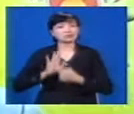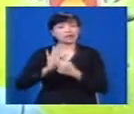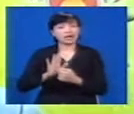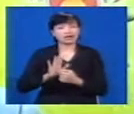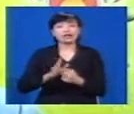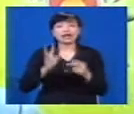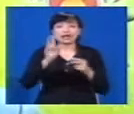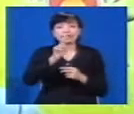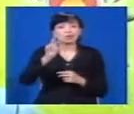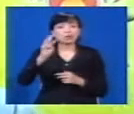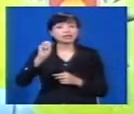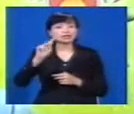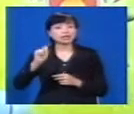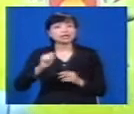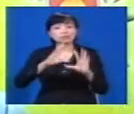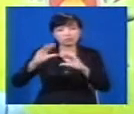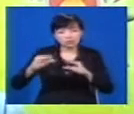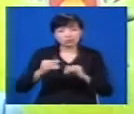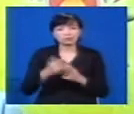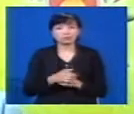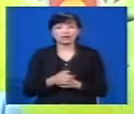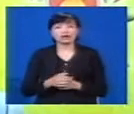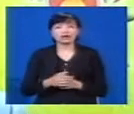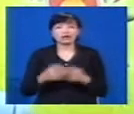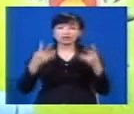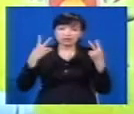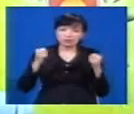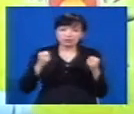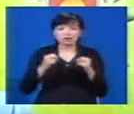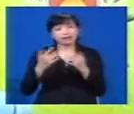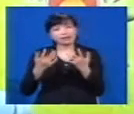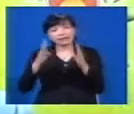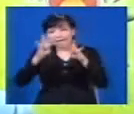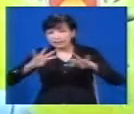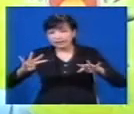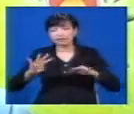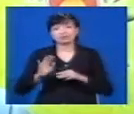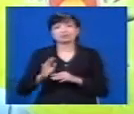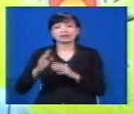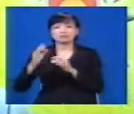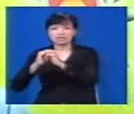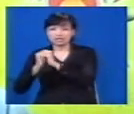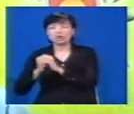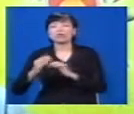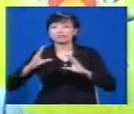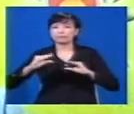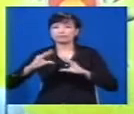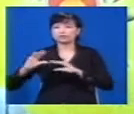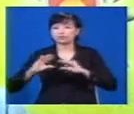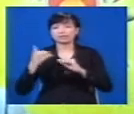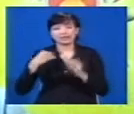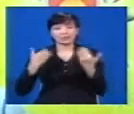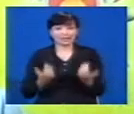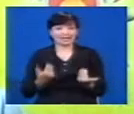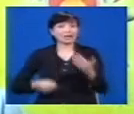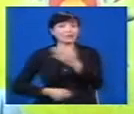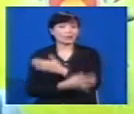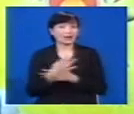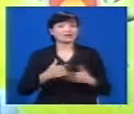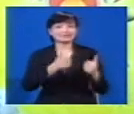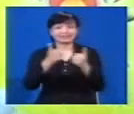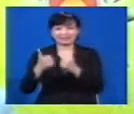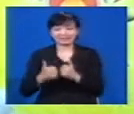นตรีฝ่ายอาเซียนเองแล้วก็รัฐมนตรีอาเซียนกับทางด้านประเทศจีนแล้ววันนี้ก็ถือว่าเป็นบรรยากาศอันดีค่ะที่หลายๆประเทศก็เห็นพ้อง